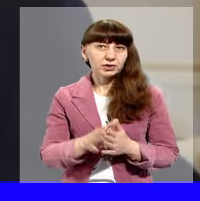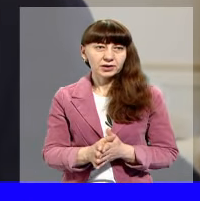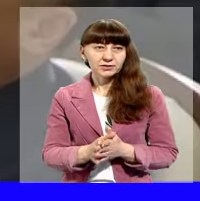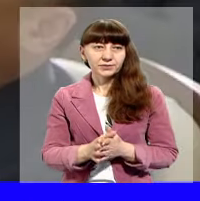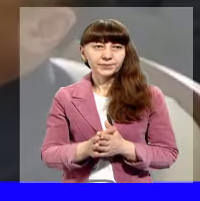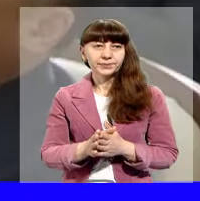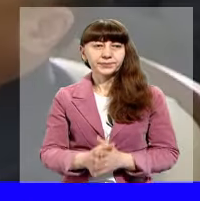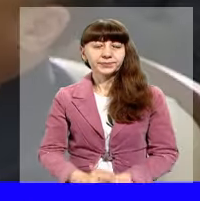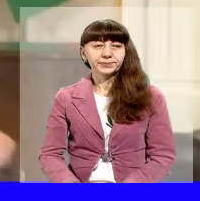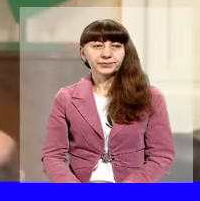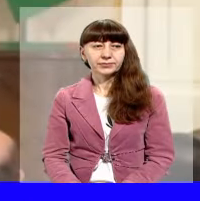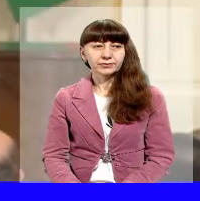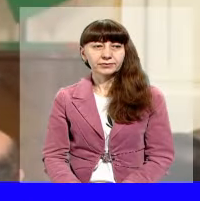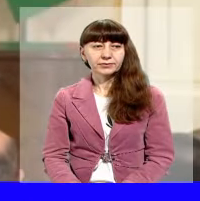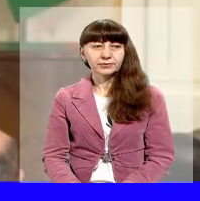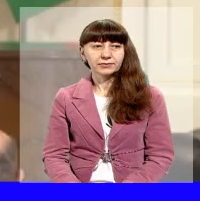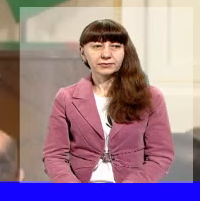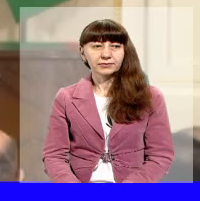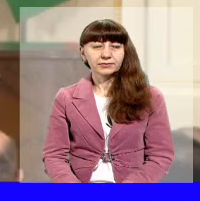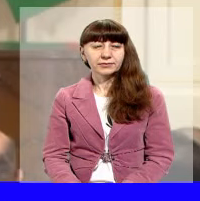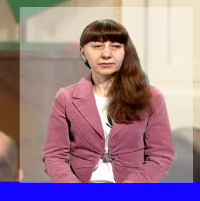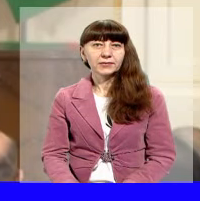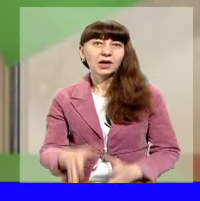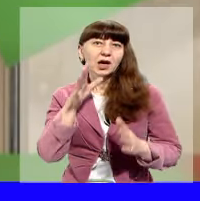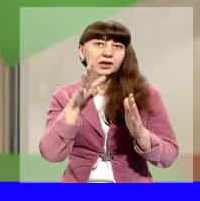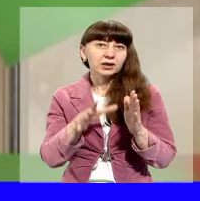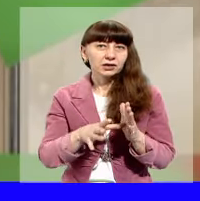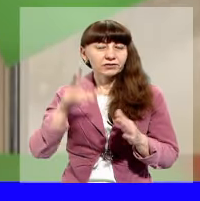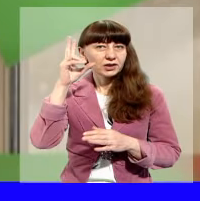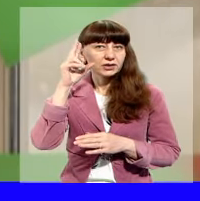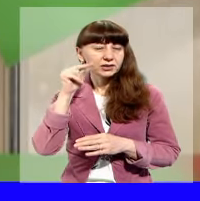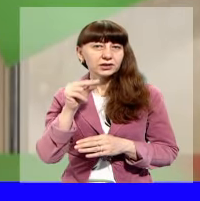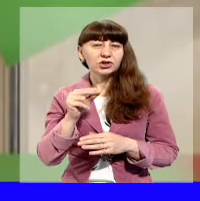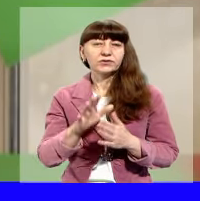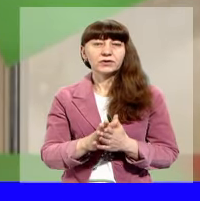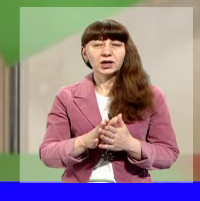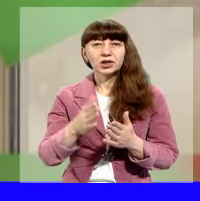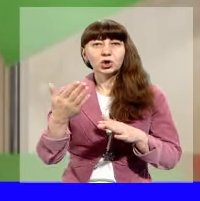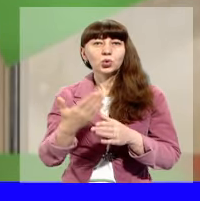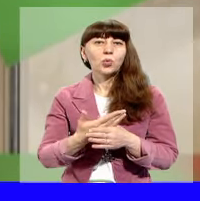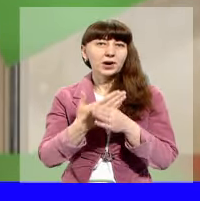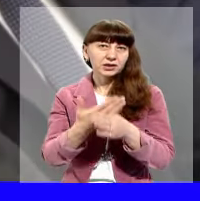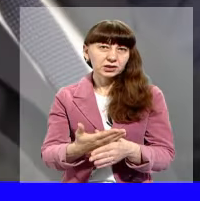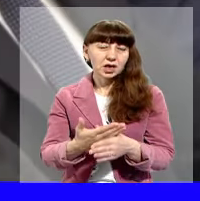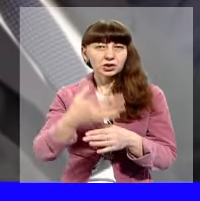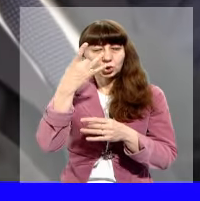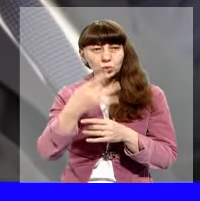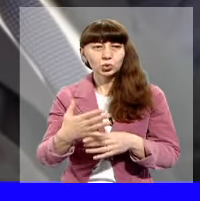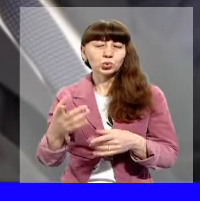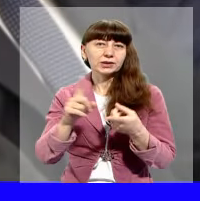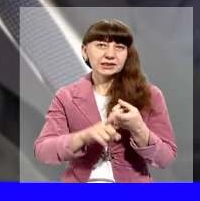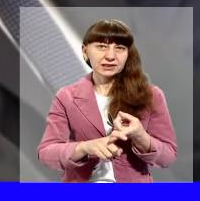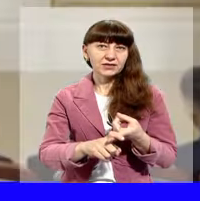сөз. Бауырлас елмен жаңартылатын энергия көздері, цифрлық коммуникация және мәдени-гуманитарлық бағытта да байланыс бекейді.